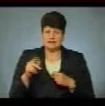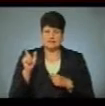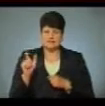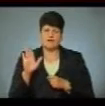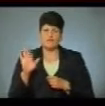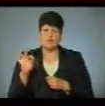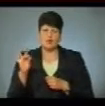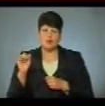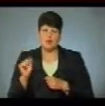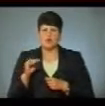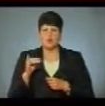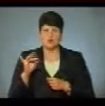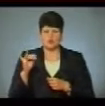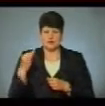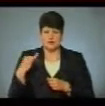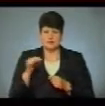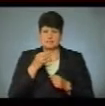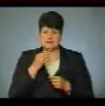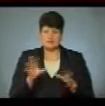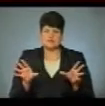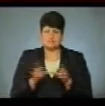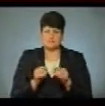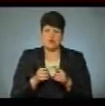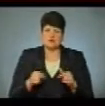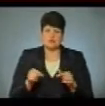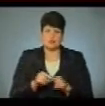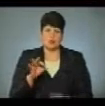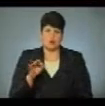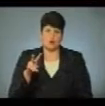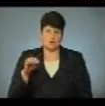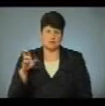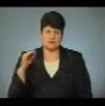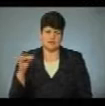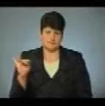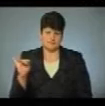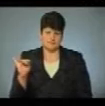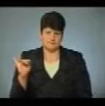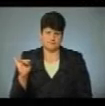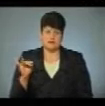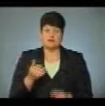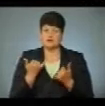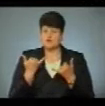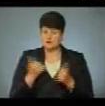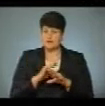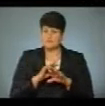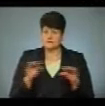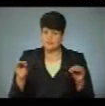Євгена Ворка Юрій, повідомив співорганізатор Олег Любінський. І на сьогодні у